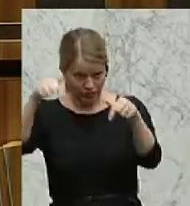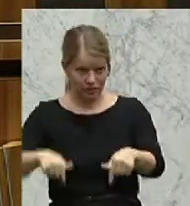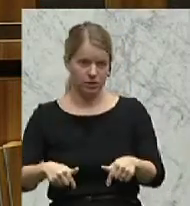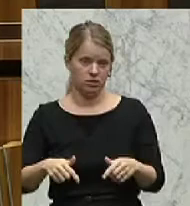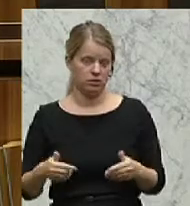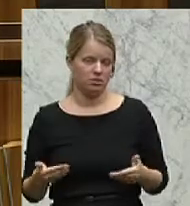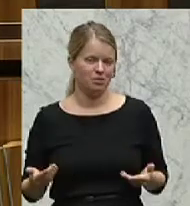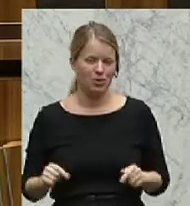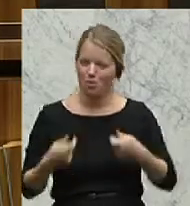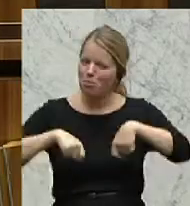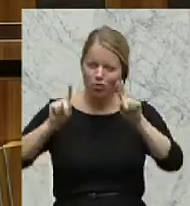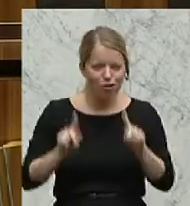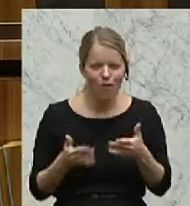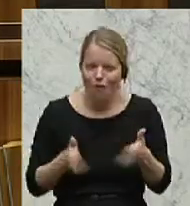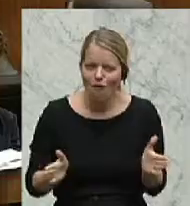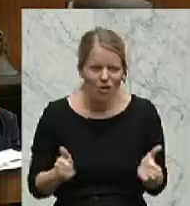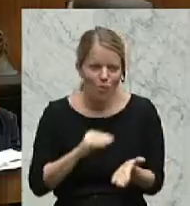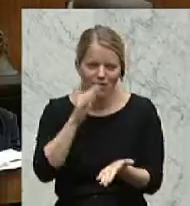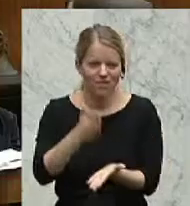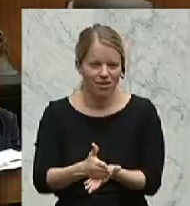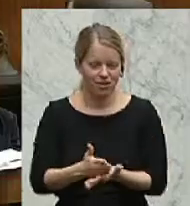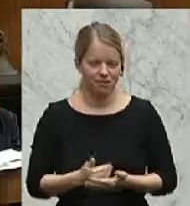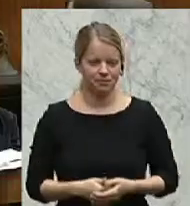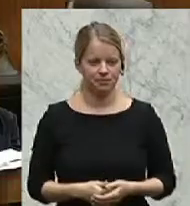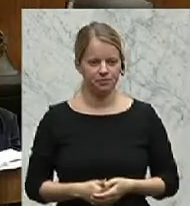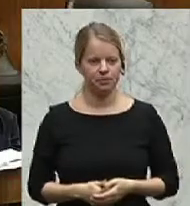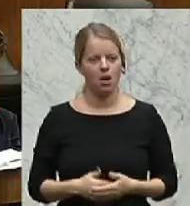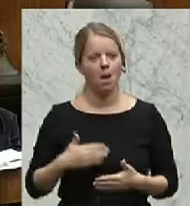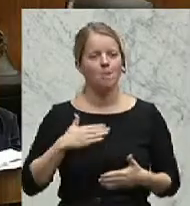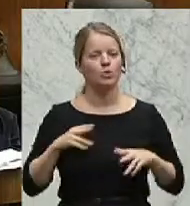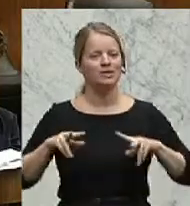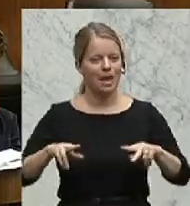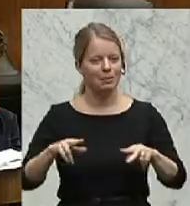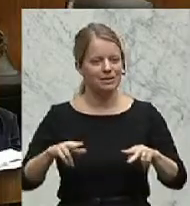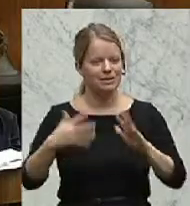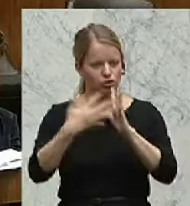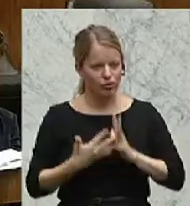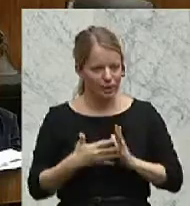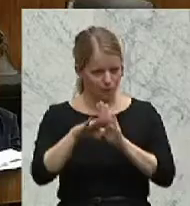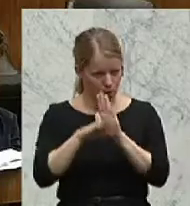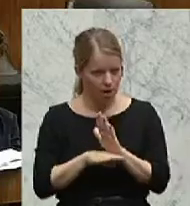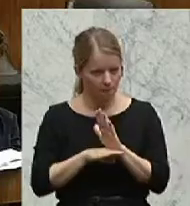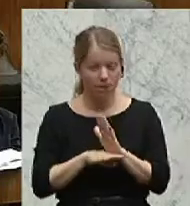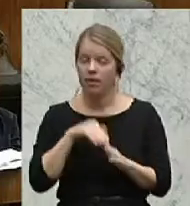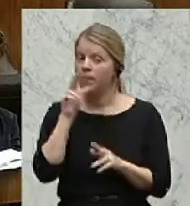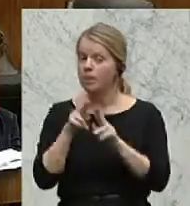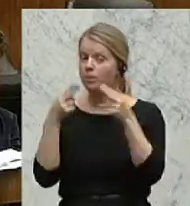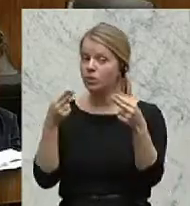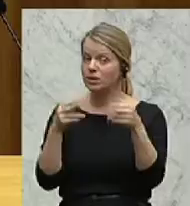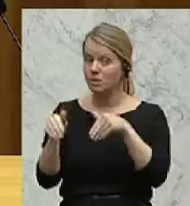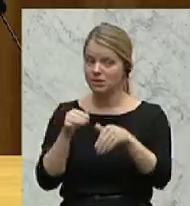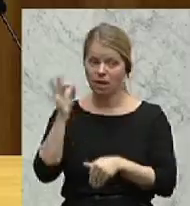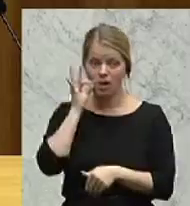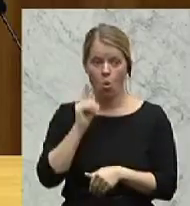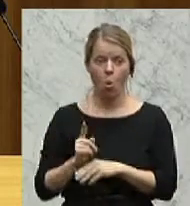eine Baustelle, die geblieben ist. Das Brustkrebs-Screening-Programm, im Übrigen auch nicht von der Frau Bundesminister